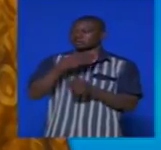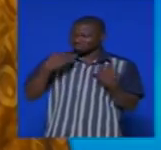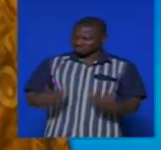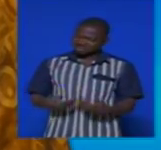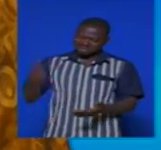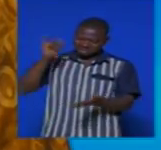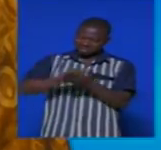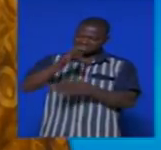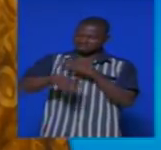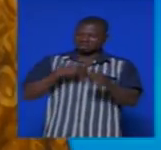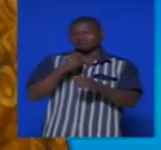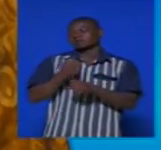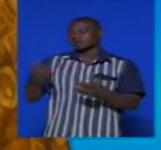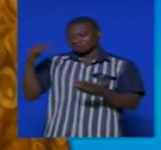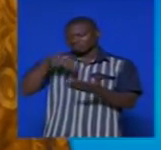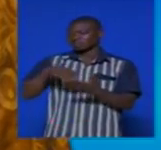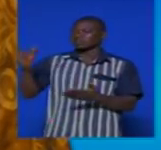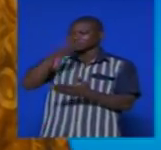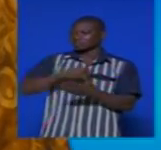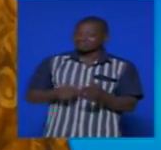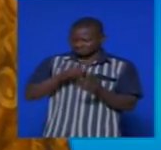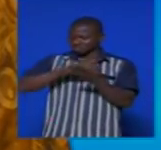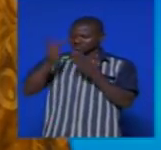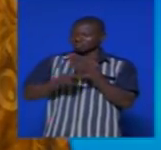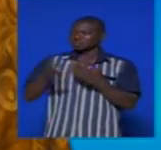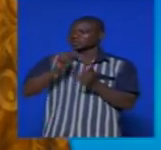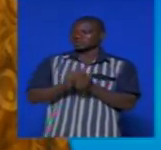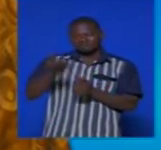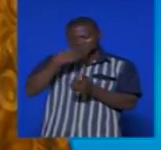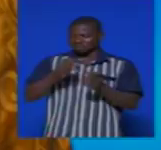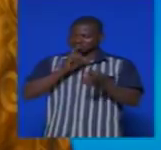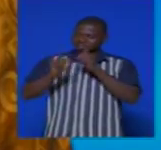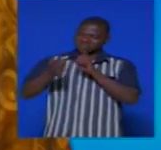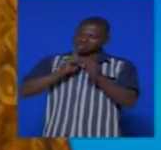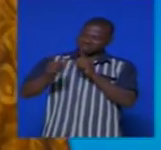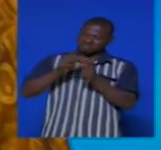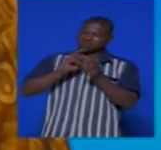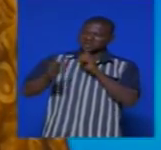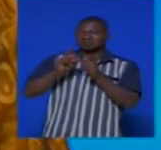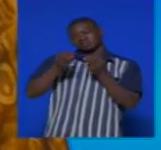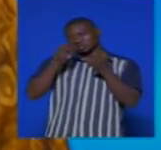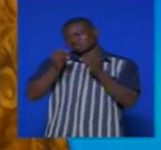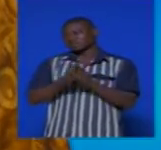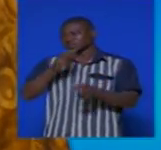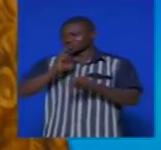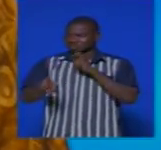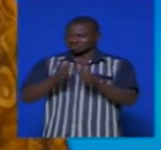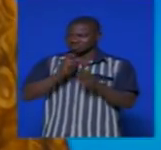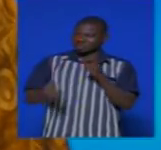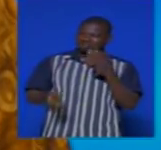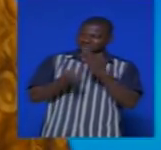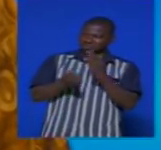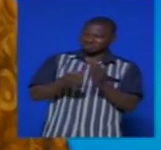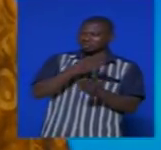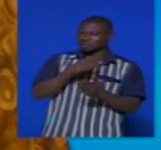la question donc démographique et la question économique, on peut établir donc un fort lien. Depuis 1960, donc,